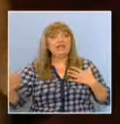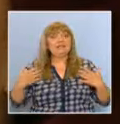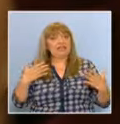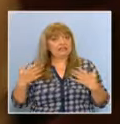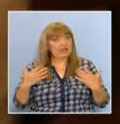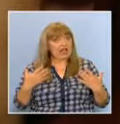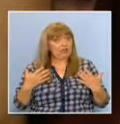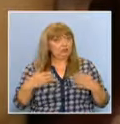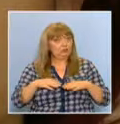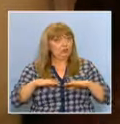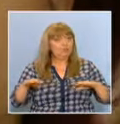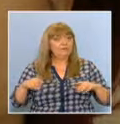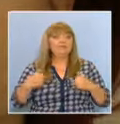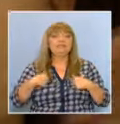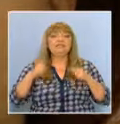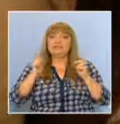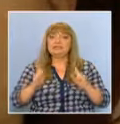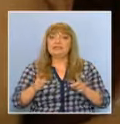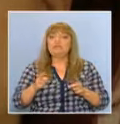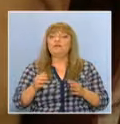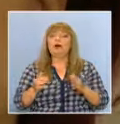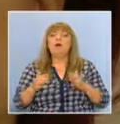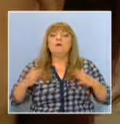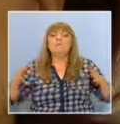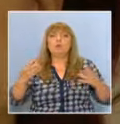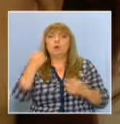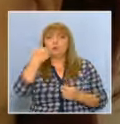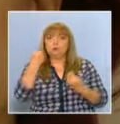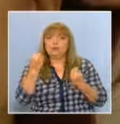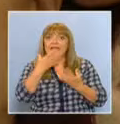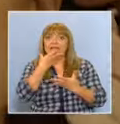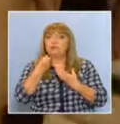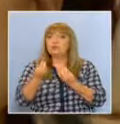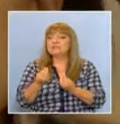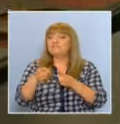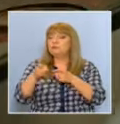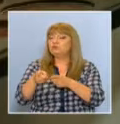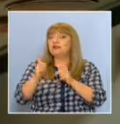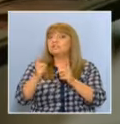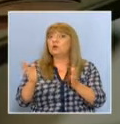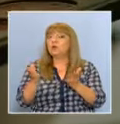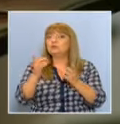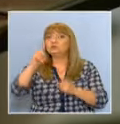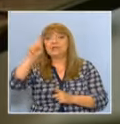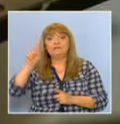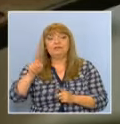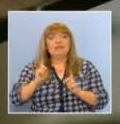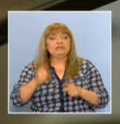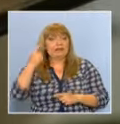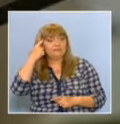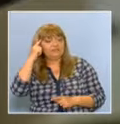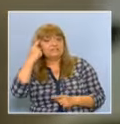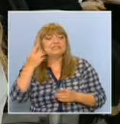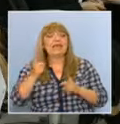театрално искам да кажа, ние трябва много добре да познаваме това, за което става въпрос. Тоест, трябва да се знае какъв